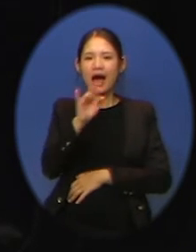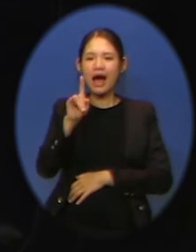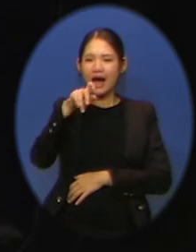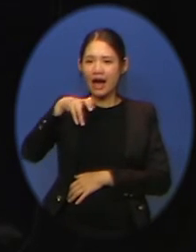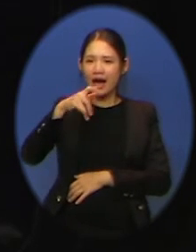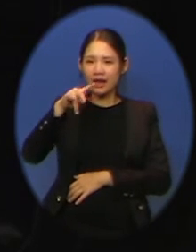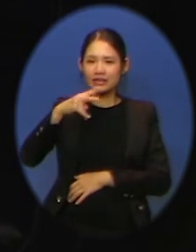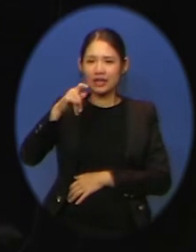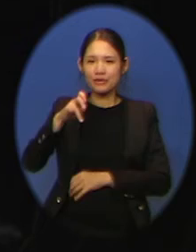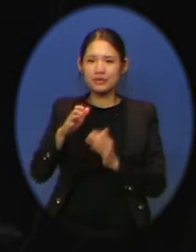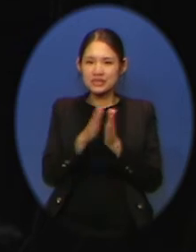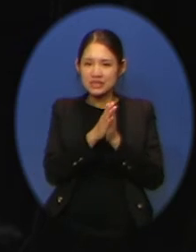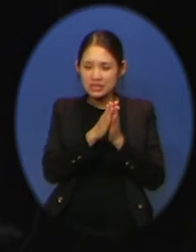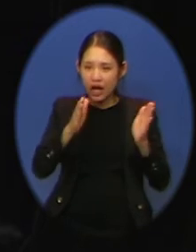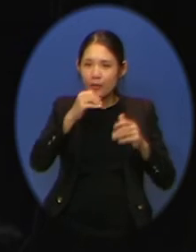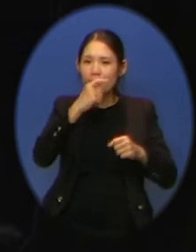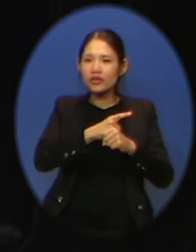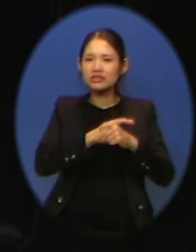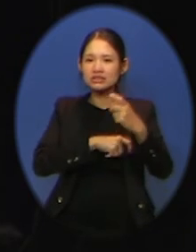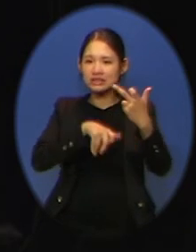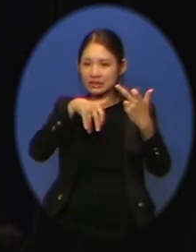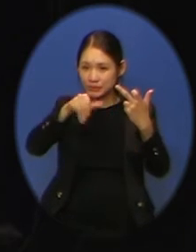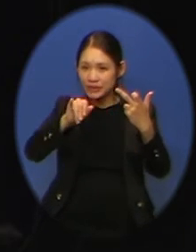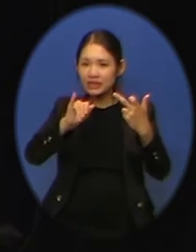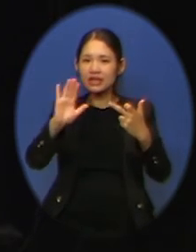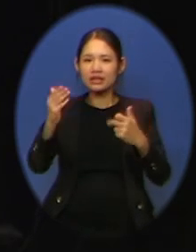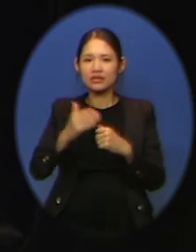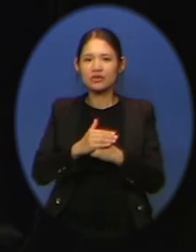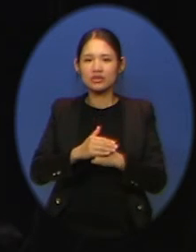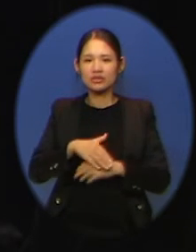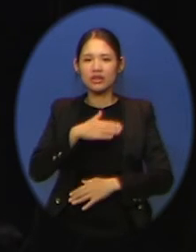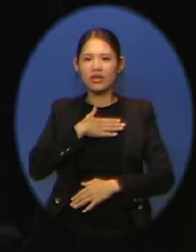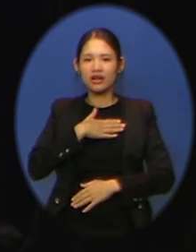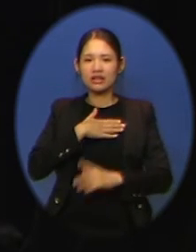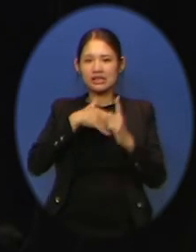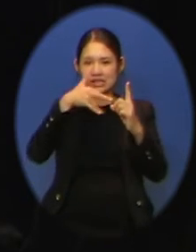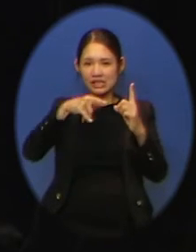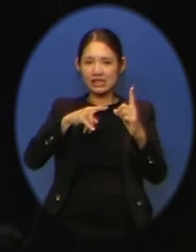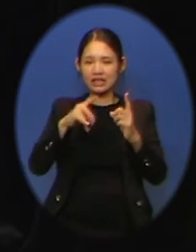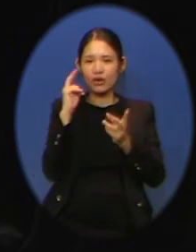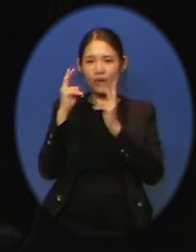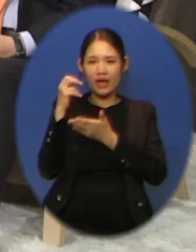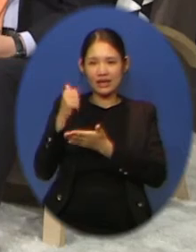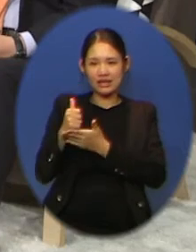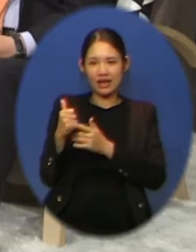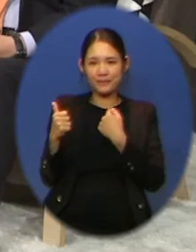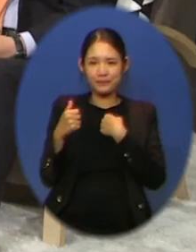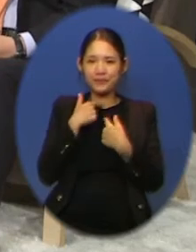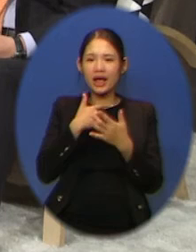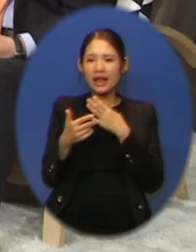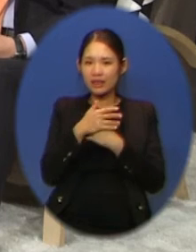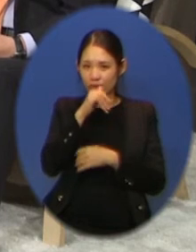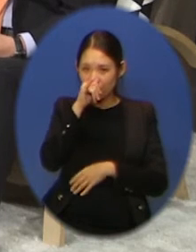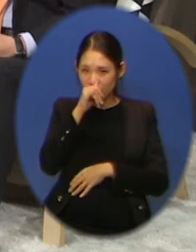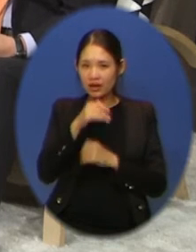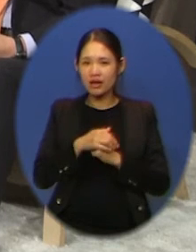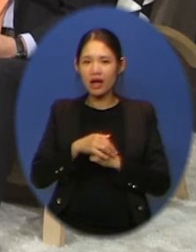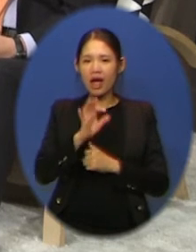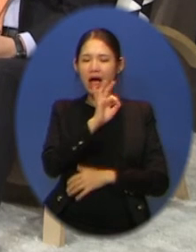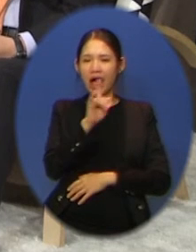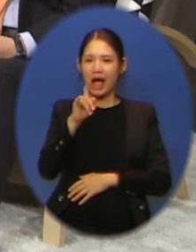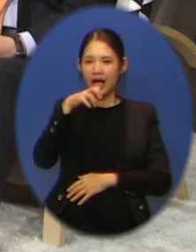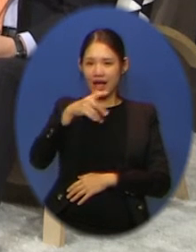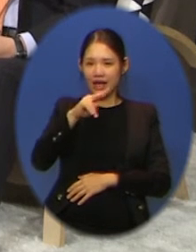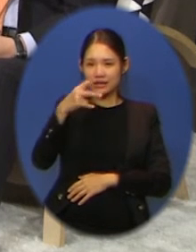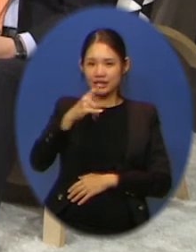벌써 12기가 됐죠. 제가 개인적으로 1기 회장을 여러분 했습니다. 그거에 대해서 아카데미를 간단하게 조금만